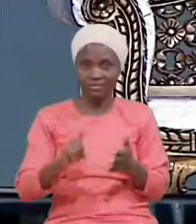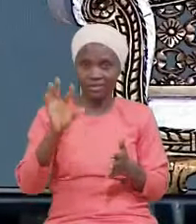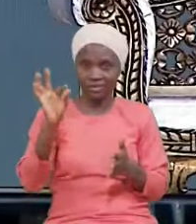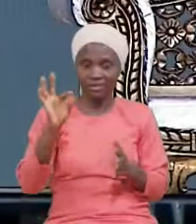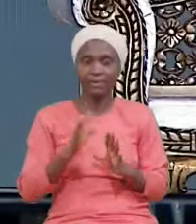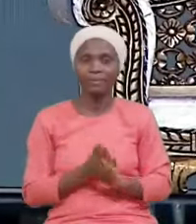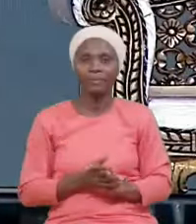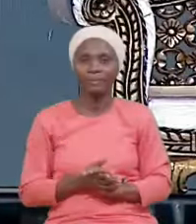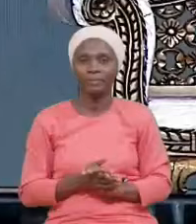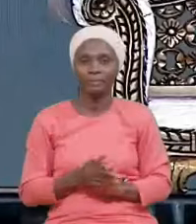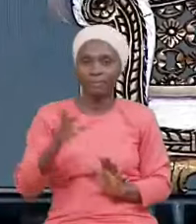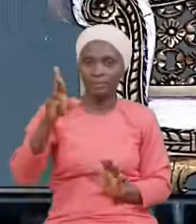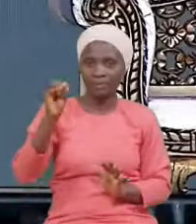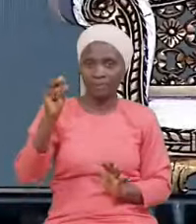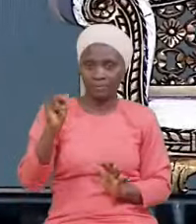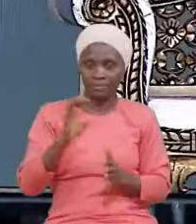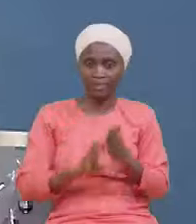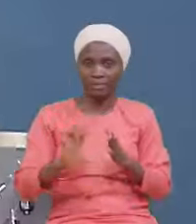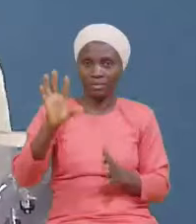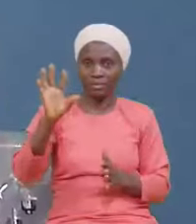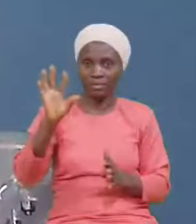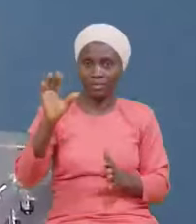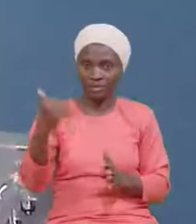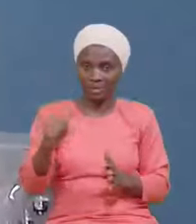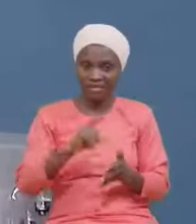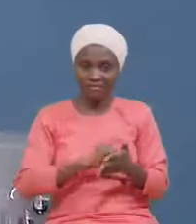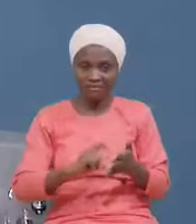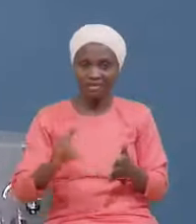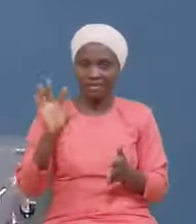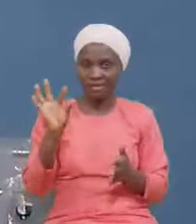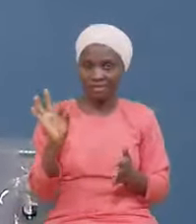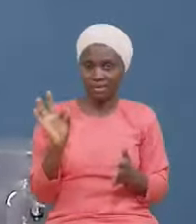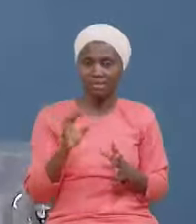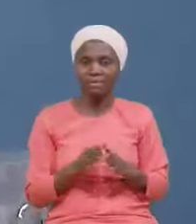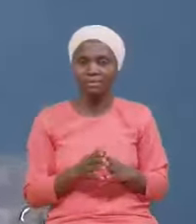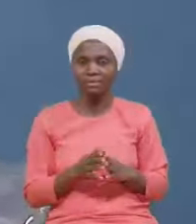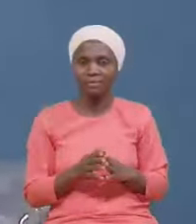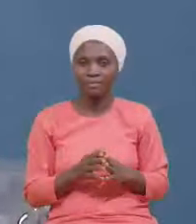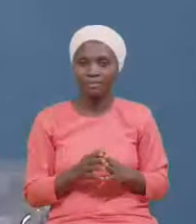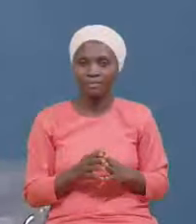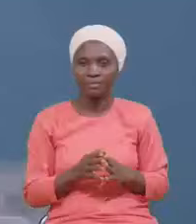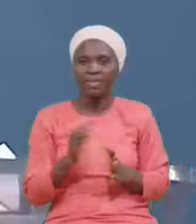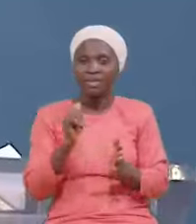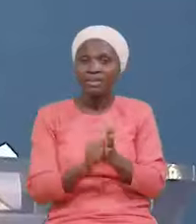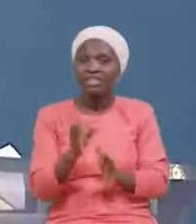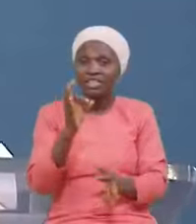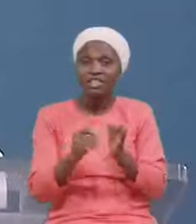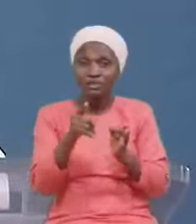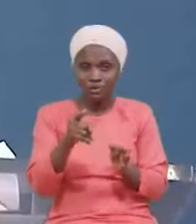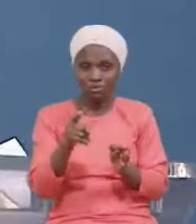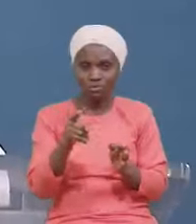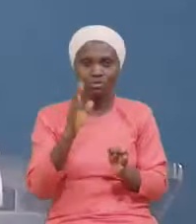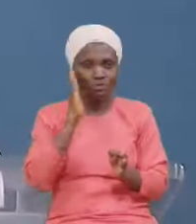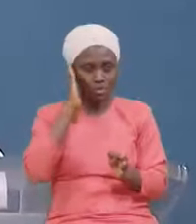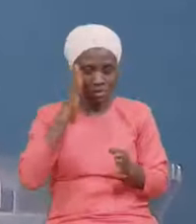పత్రిక 9:10 వచనంలో. Verse 9. రోమా 10:9 లో. That if thou shalt confess